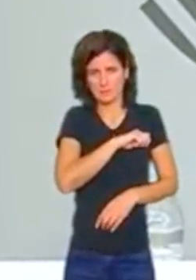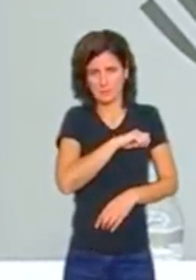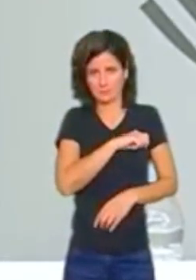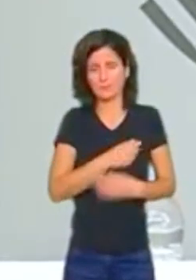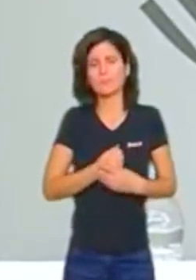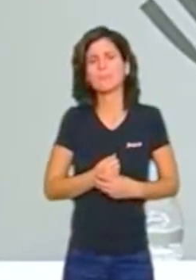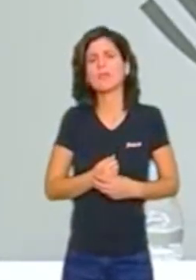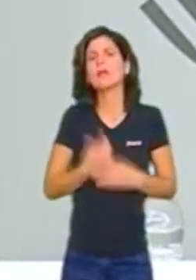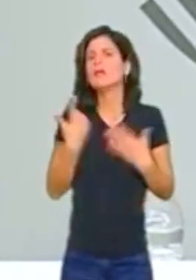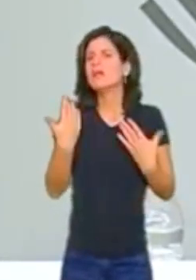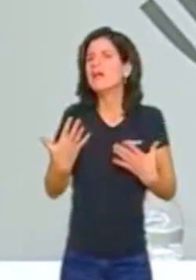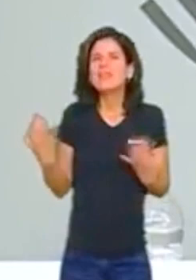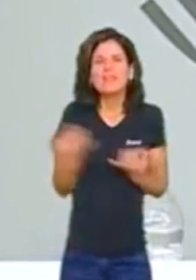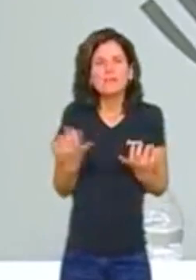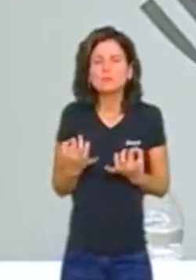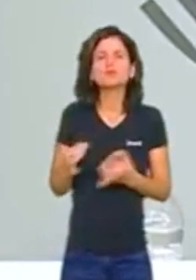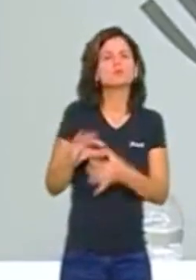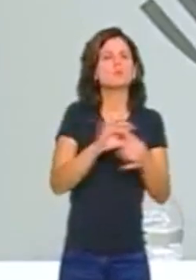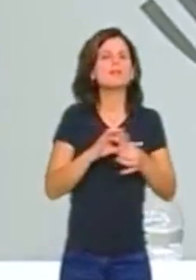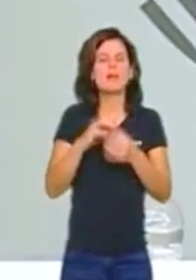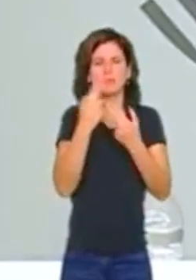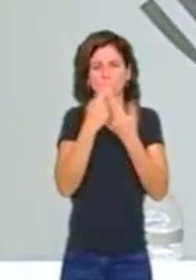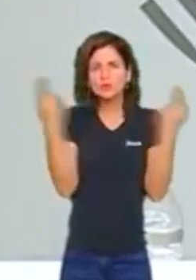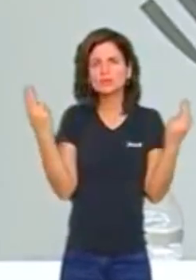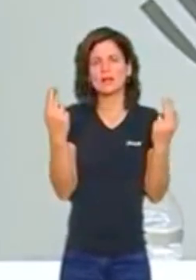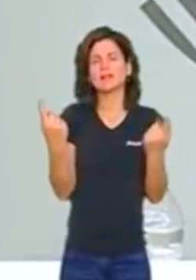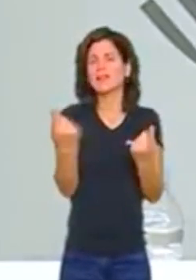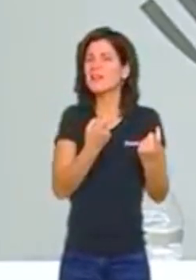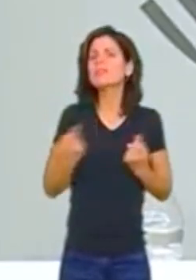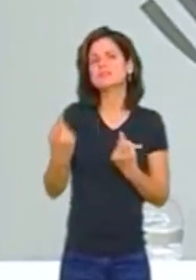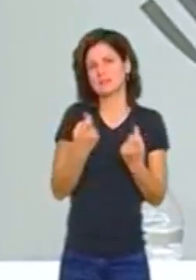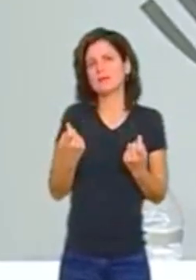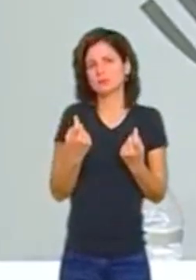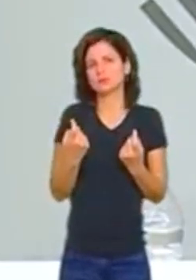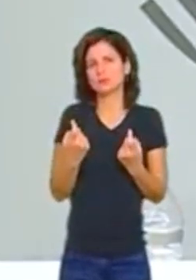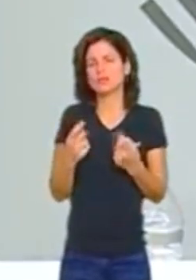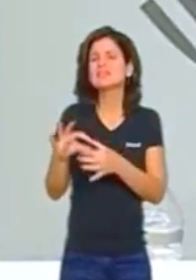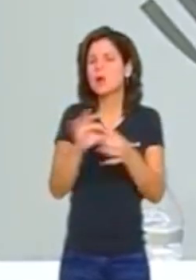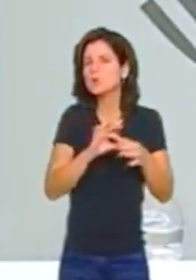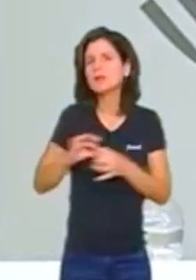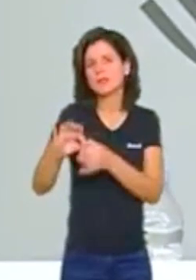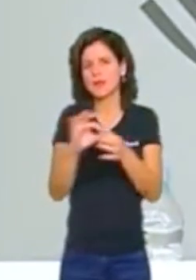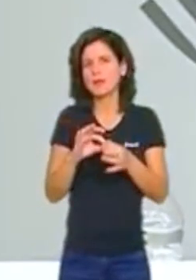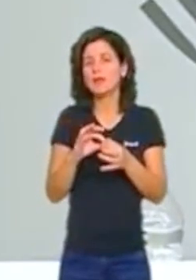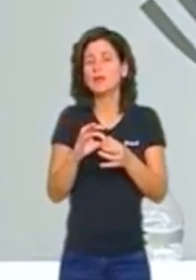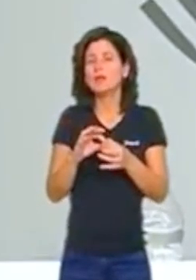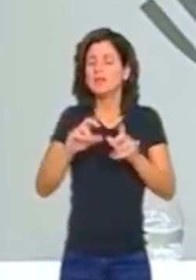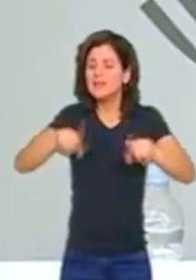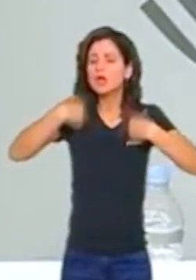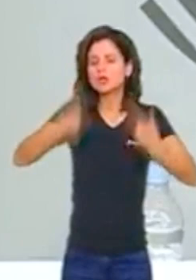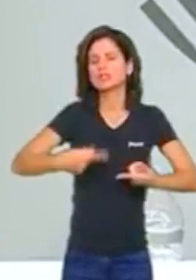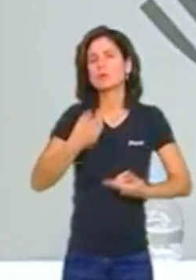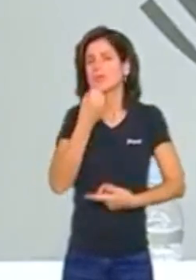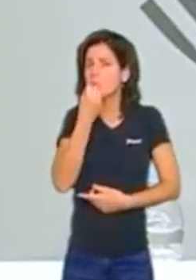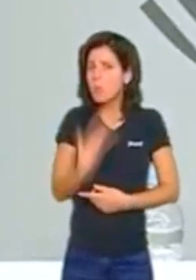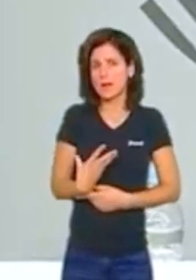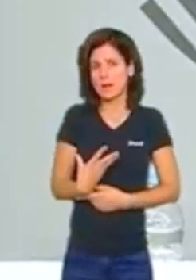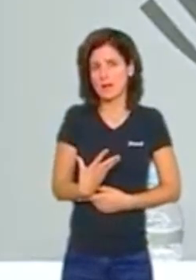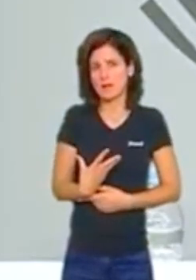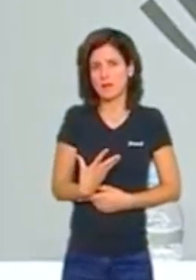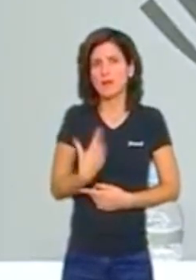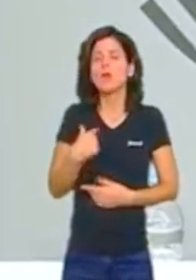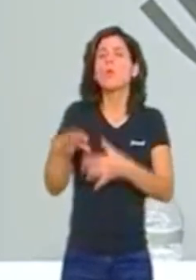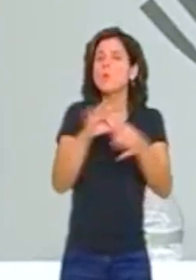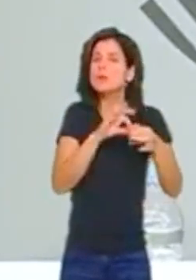Jo crec que aquesta unitat és algo que els valencians i valencianes necessitem i que és bo mostrar unitat en